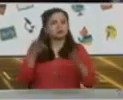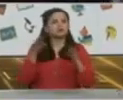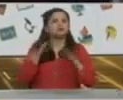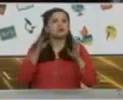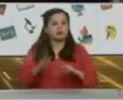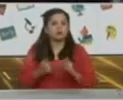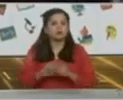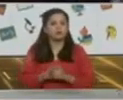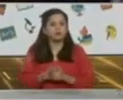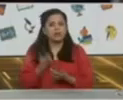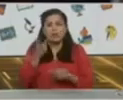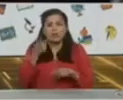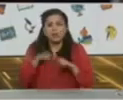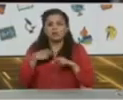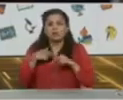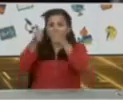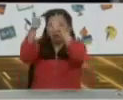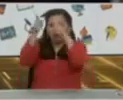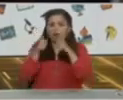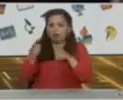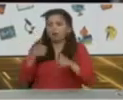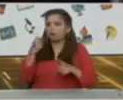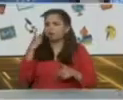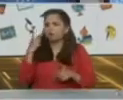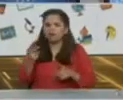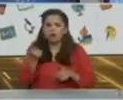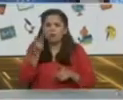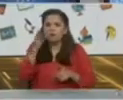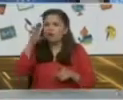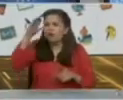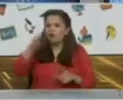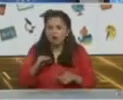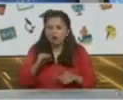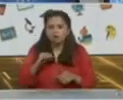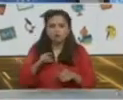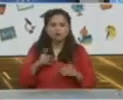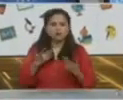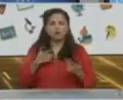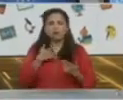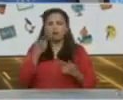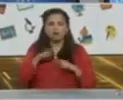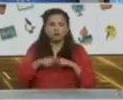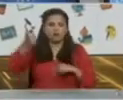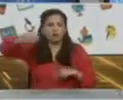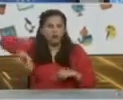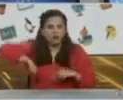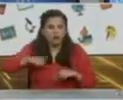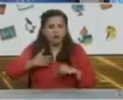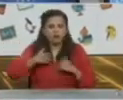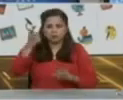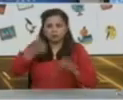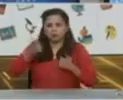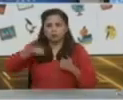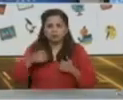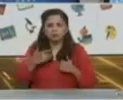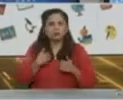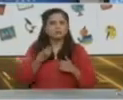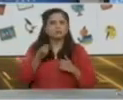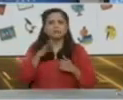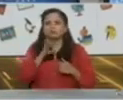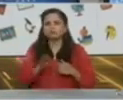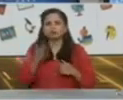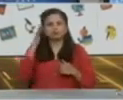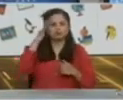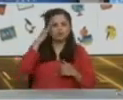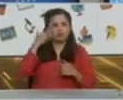What will happen if our result does not come so good? Is failure in examination is actually the failure